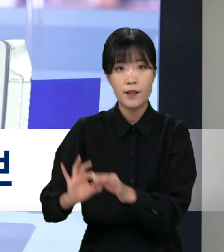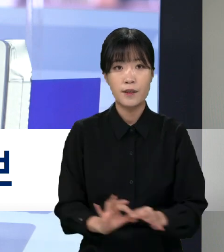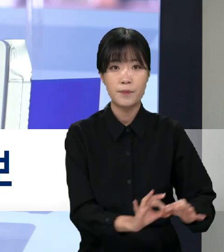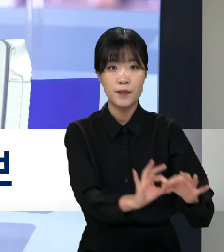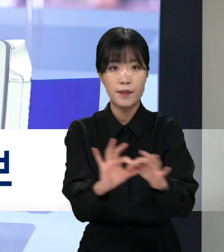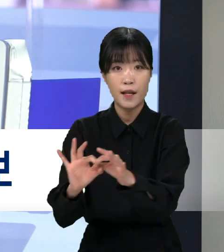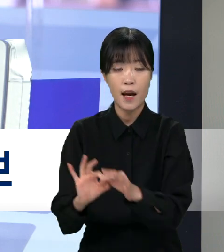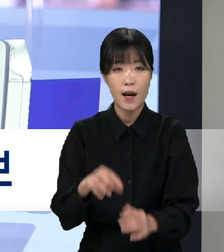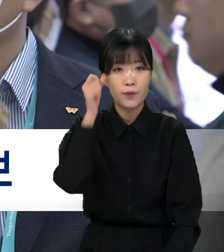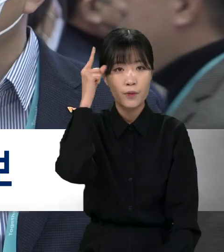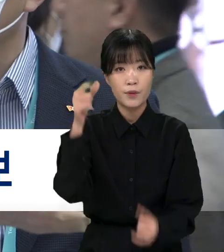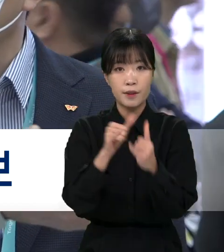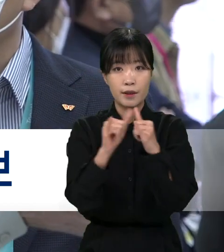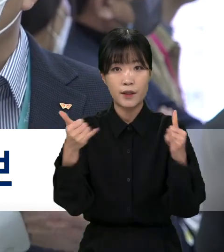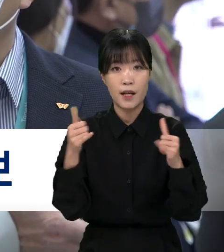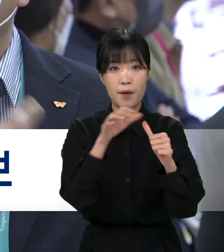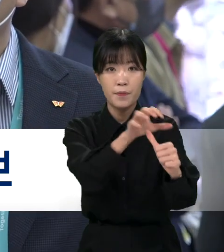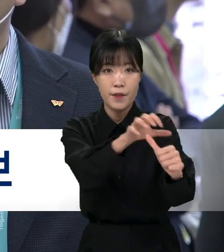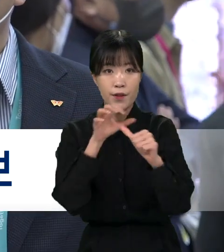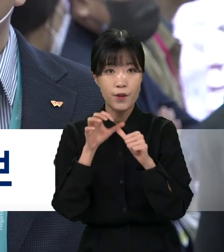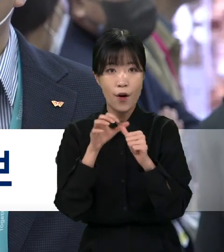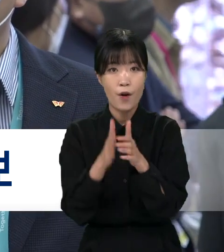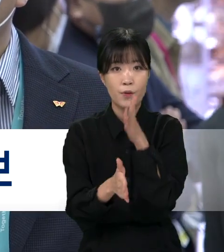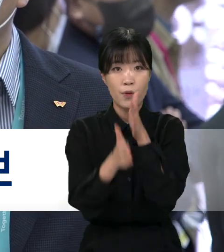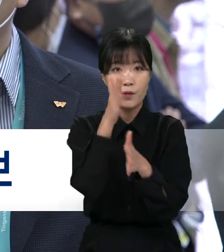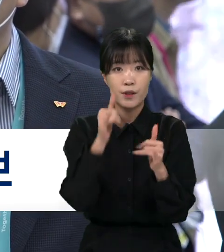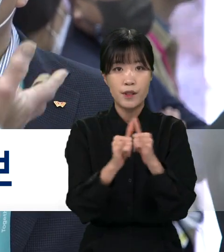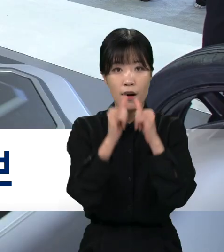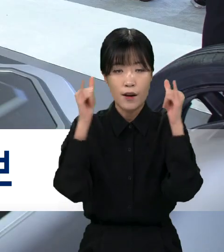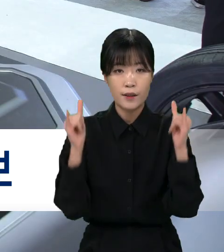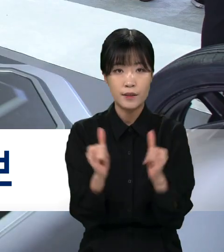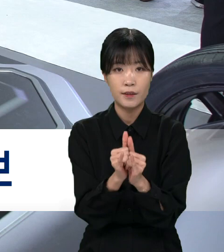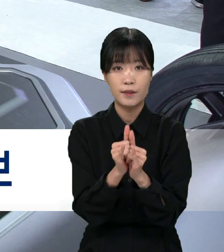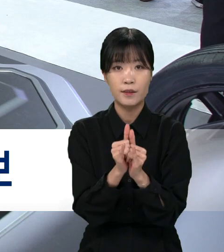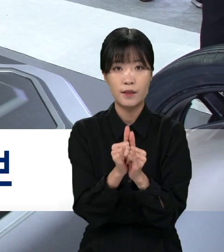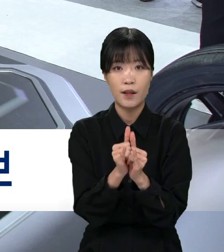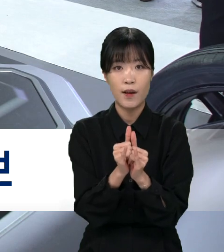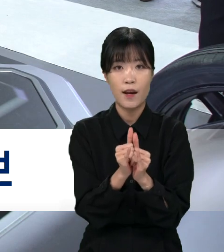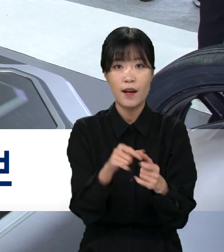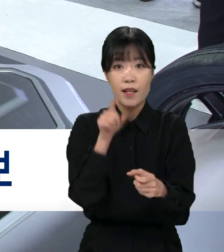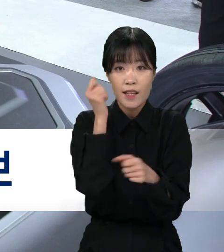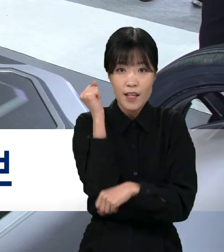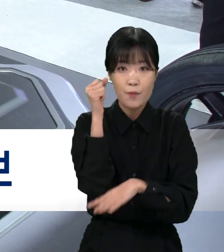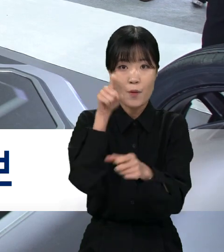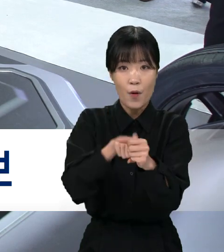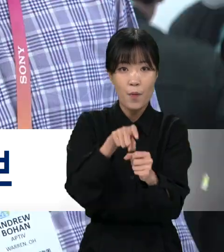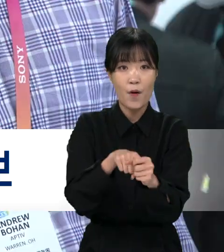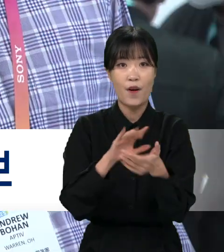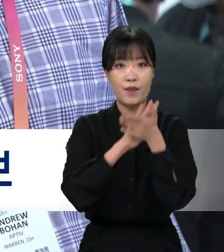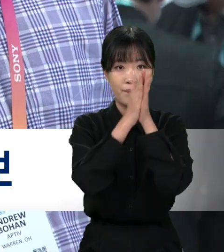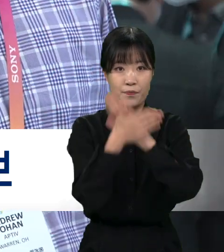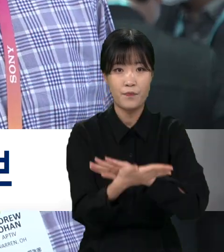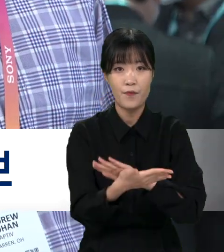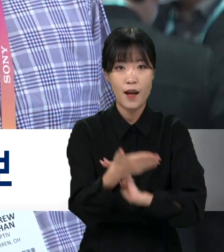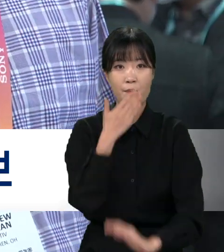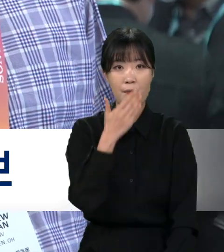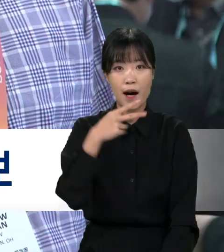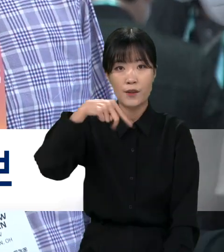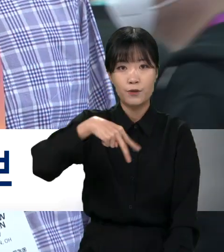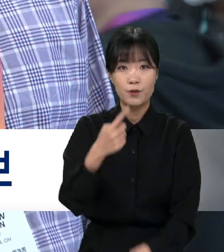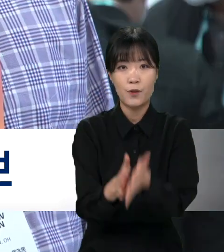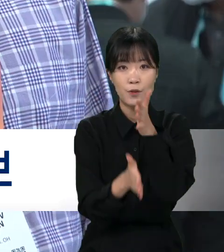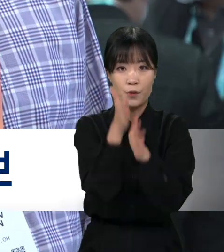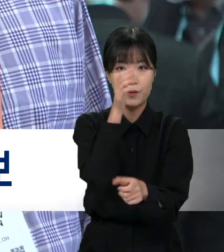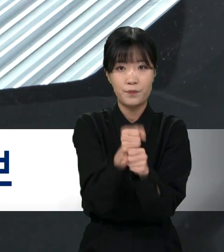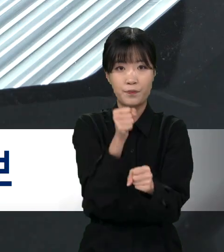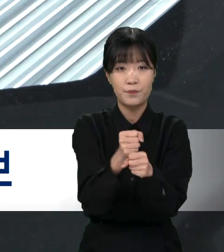인프라와 우수 인력으로 차별화된 경쟁력을 확보해 도시 경제와 시민생활의 근본적 변화를 가져오는